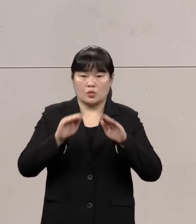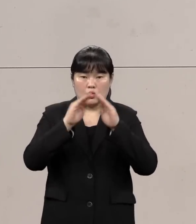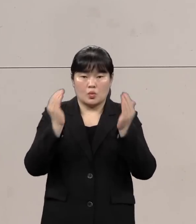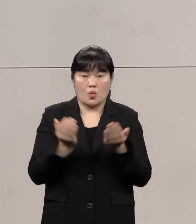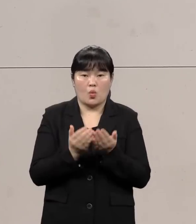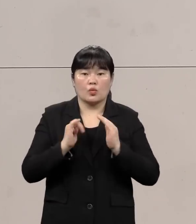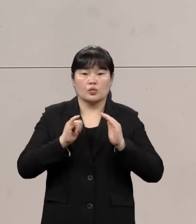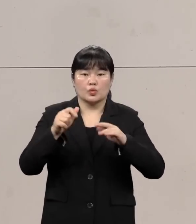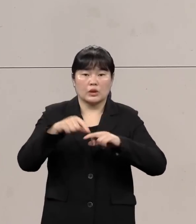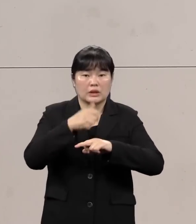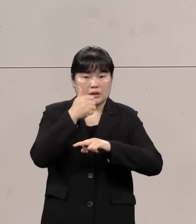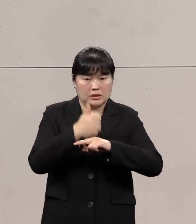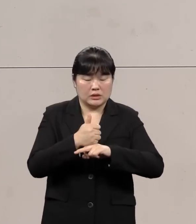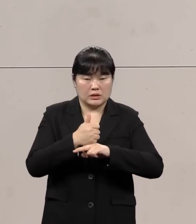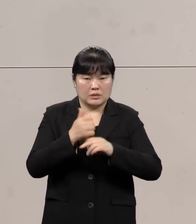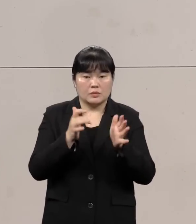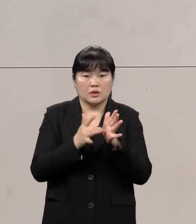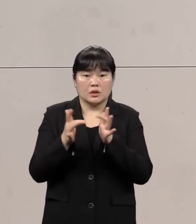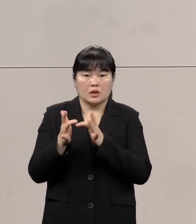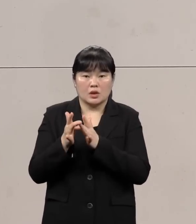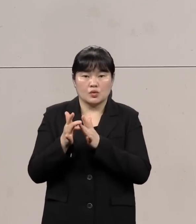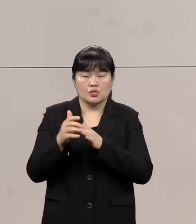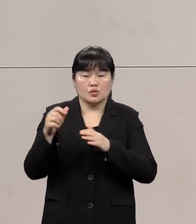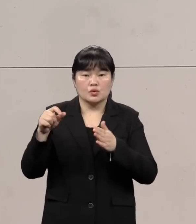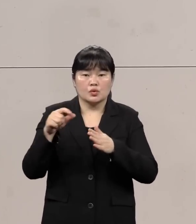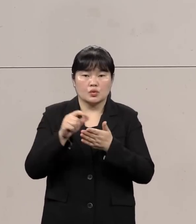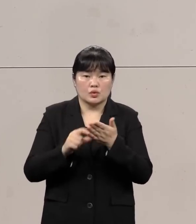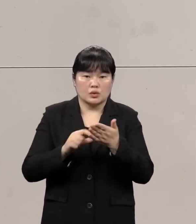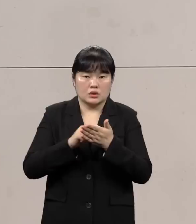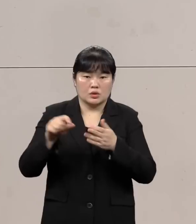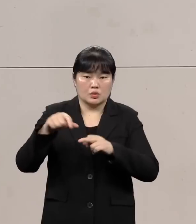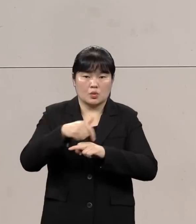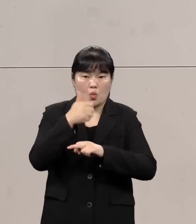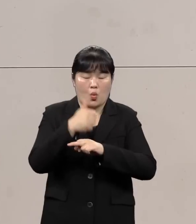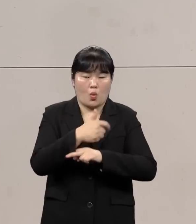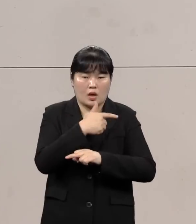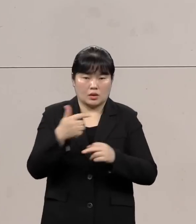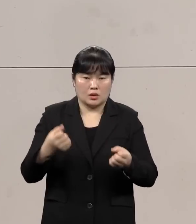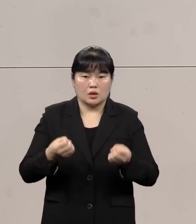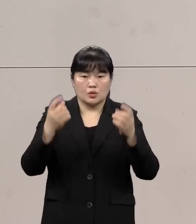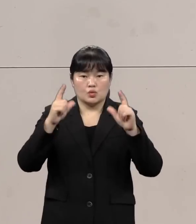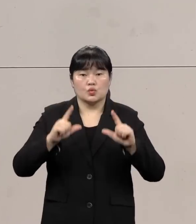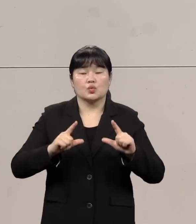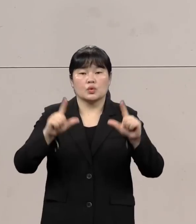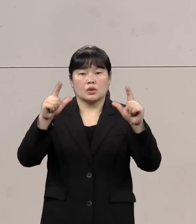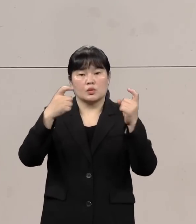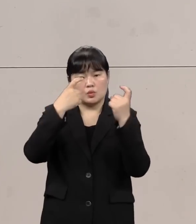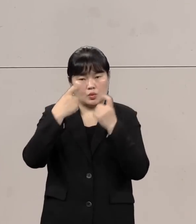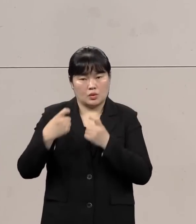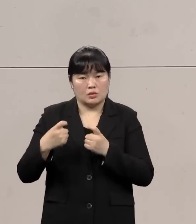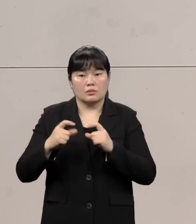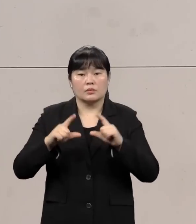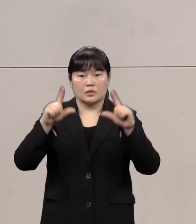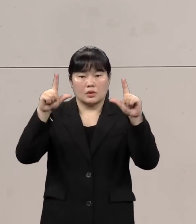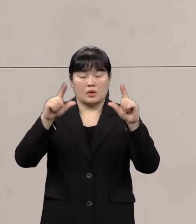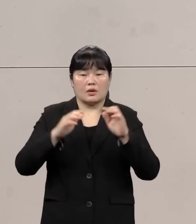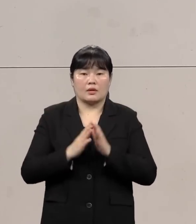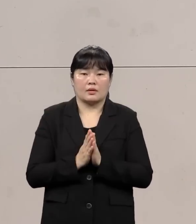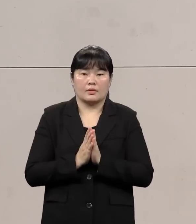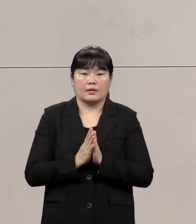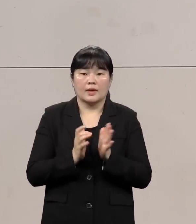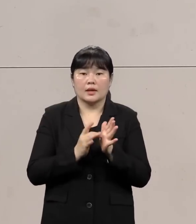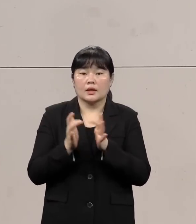우리 주 예수 그리스도왕 대축일로 지냅니다 예수님께서 바로 시간의 주인이요